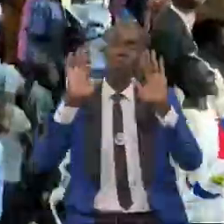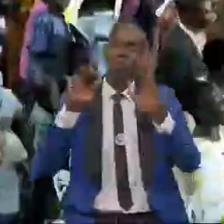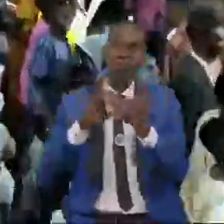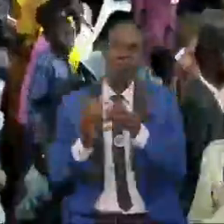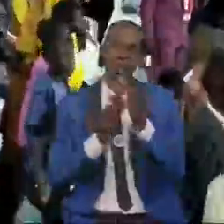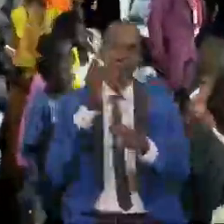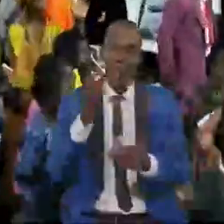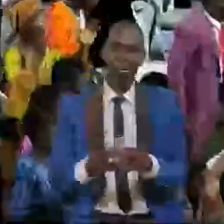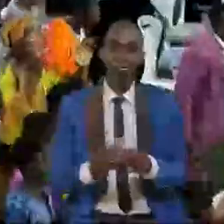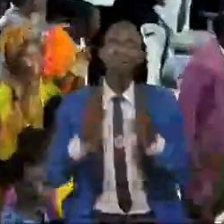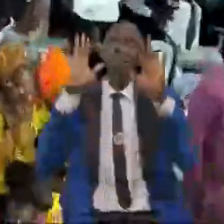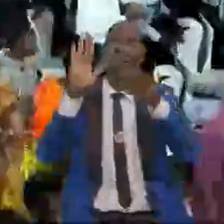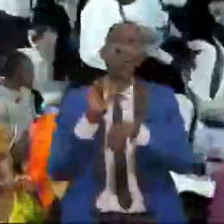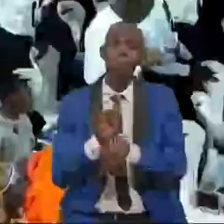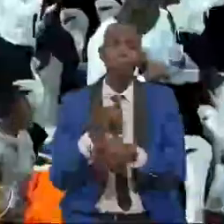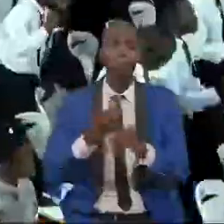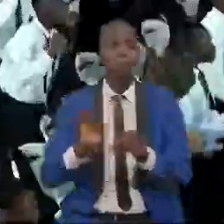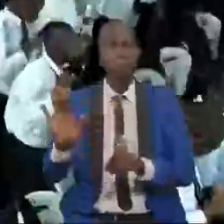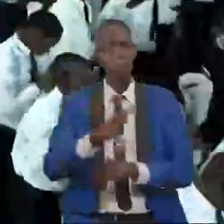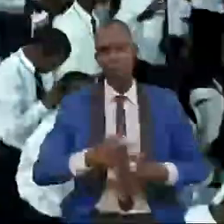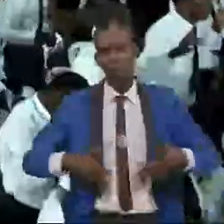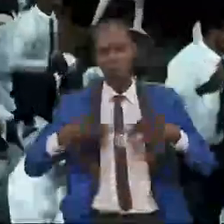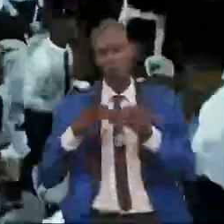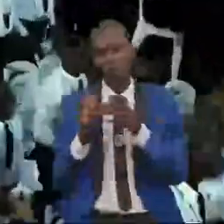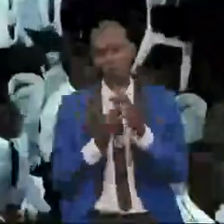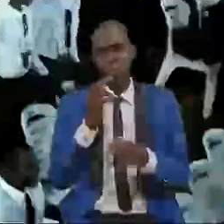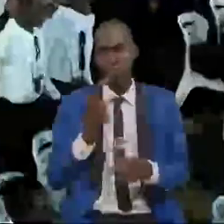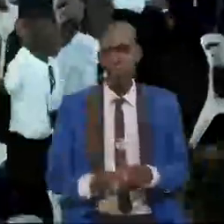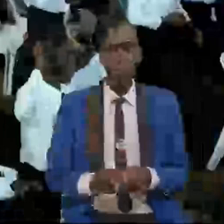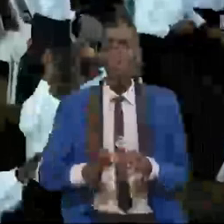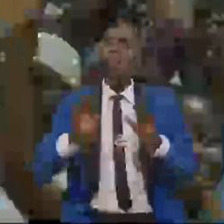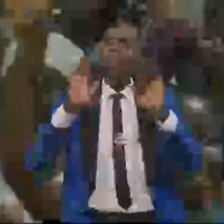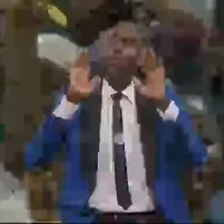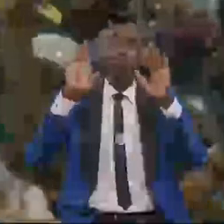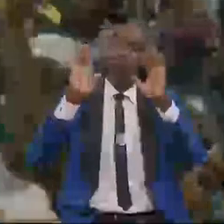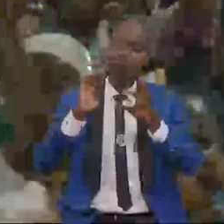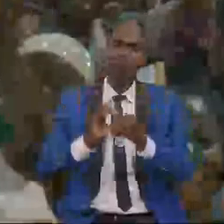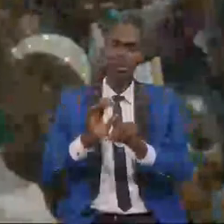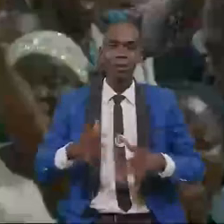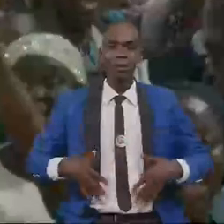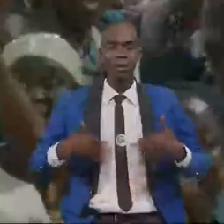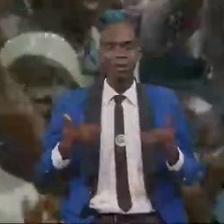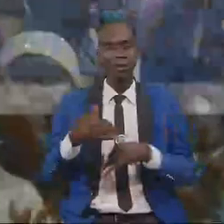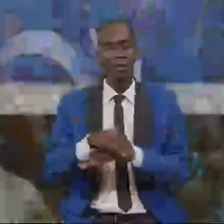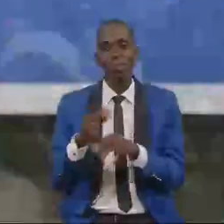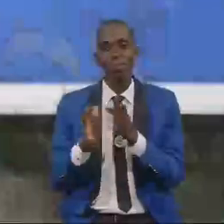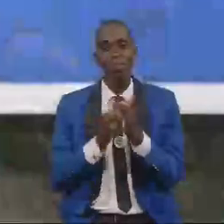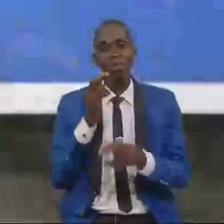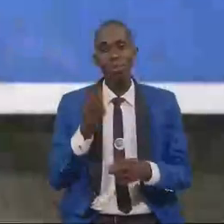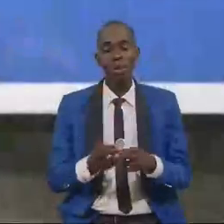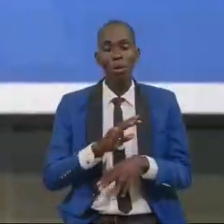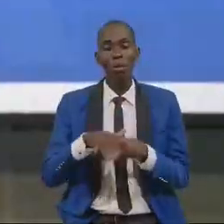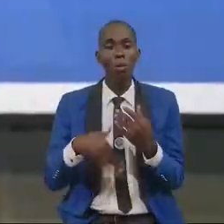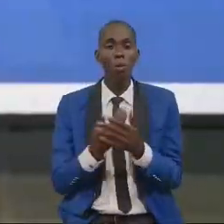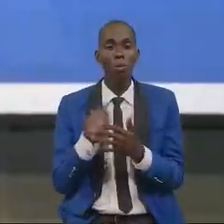miracle dans ta vie produit dans ta vie et vous qui êtes en